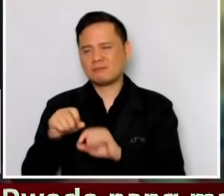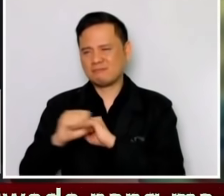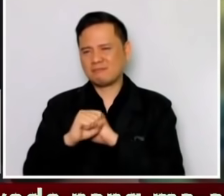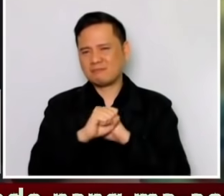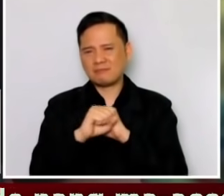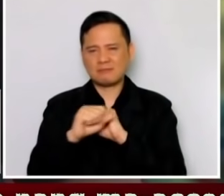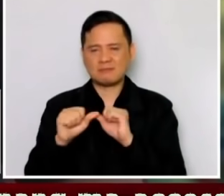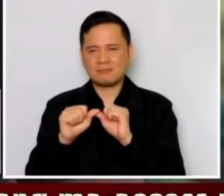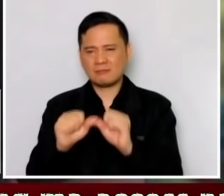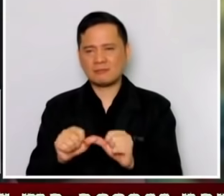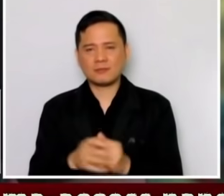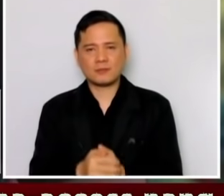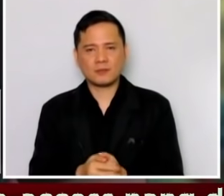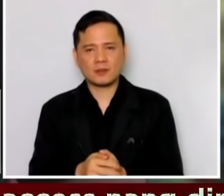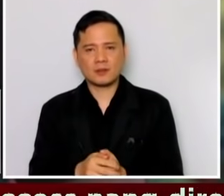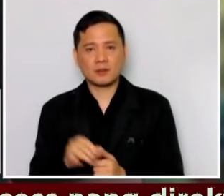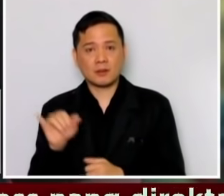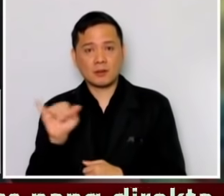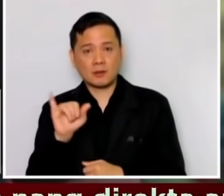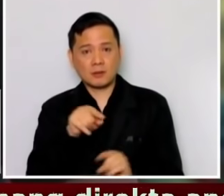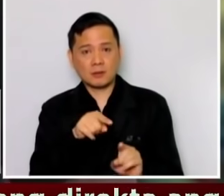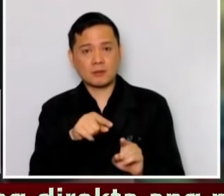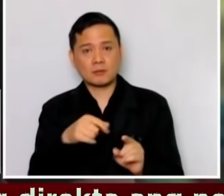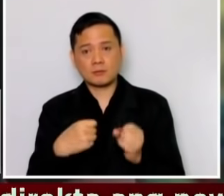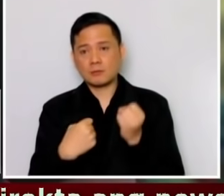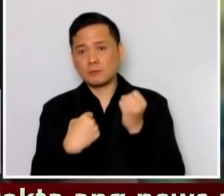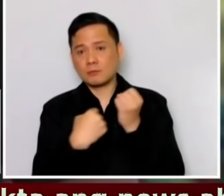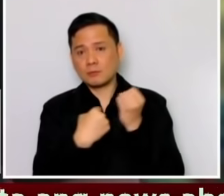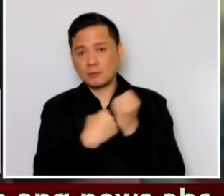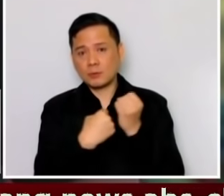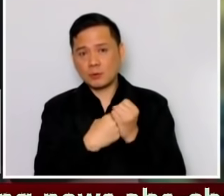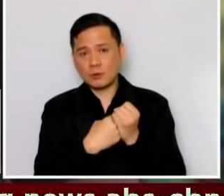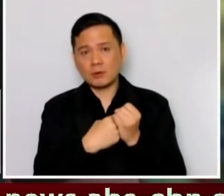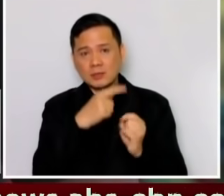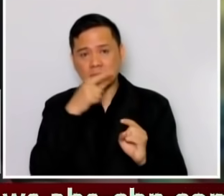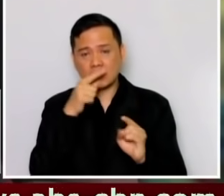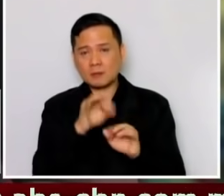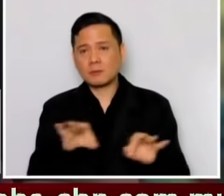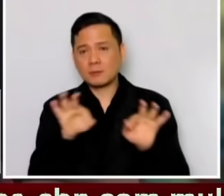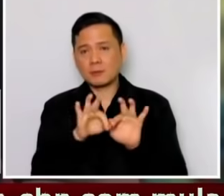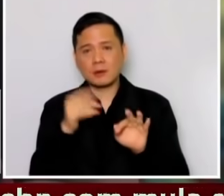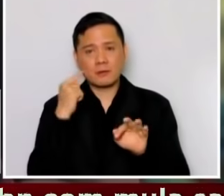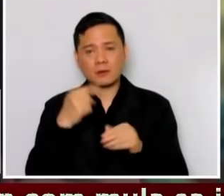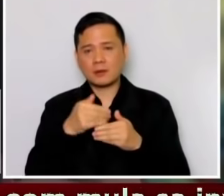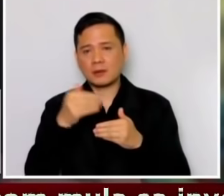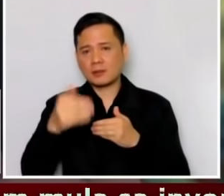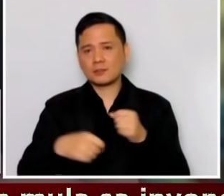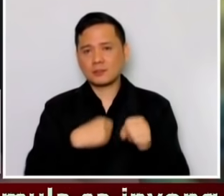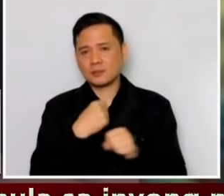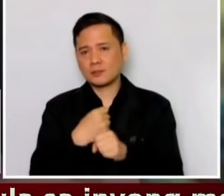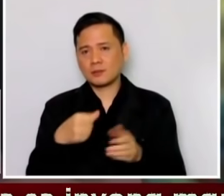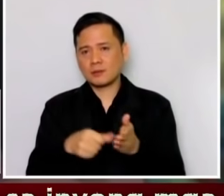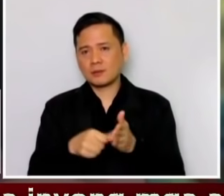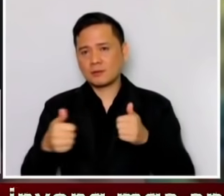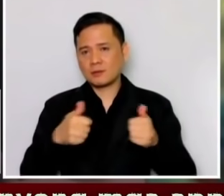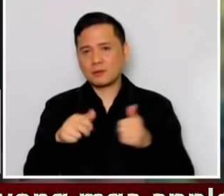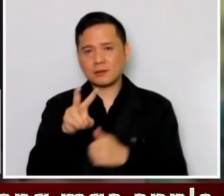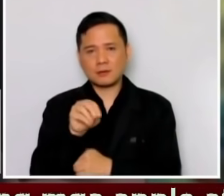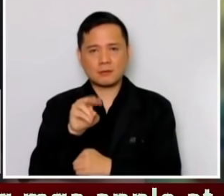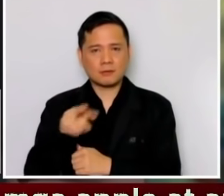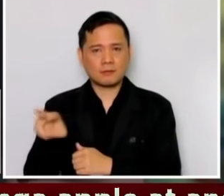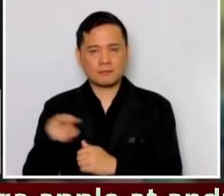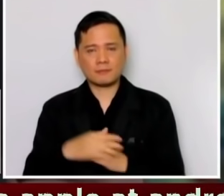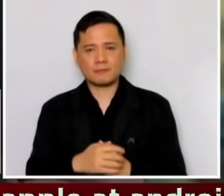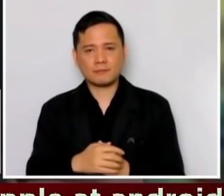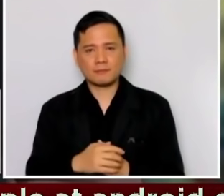ang panghihikayat sa mga botanteng suportahan ang kanyang tiket sa halalan 2022. Adrian Ayalin,